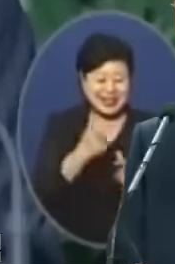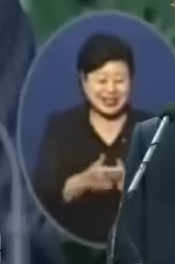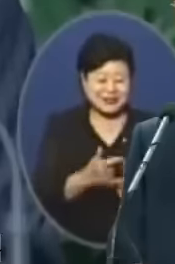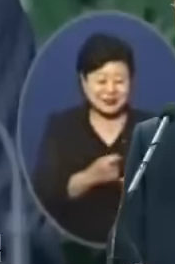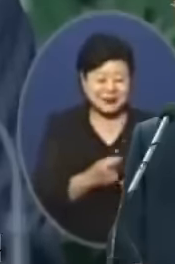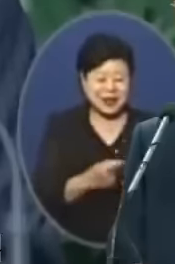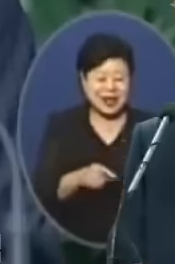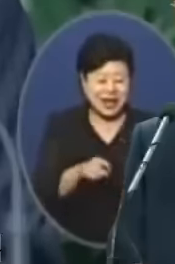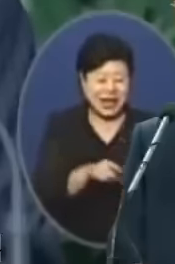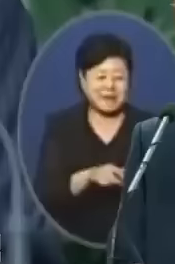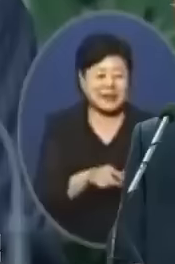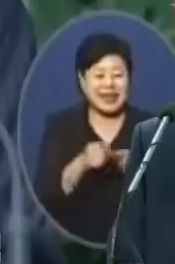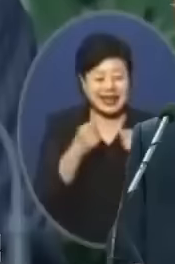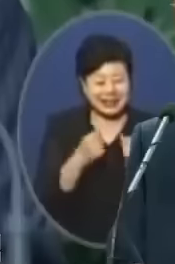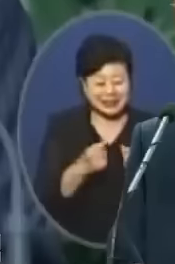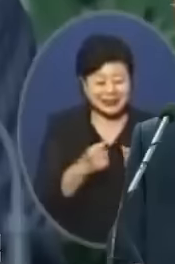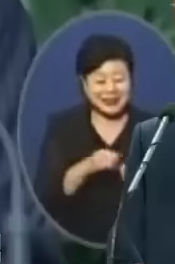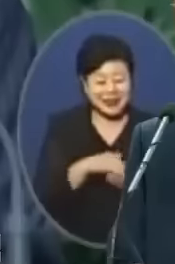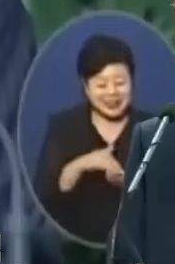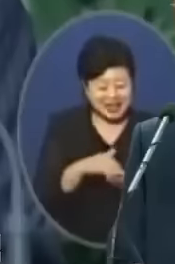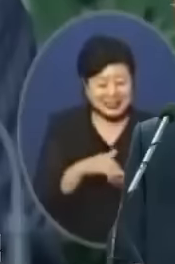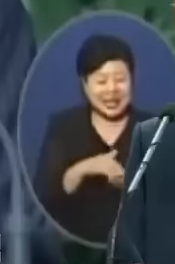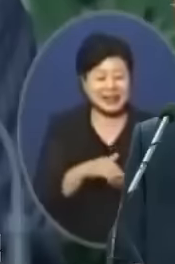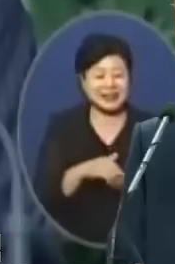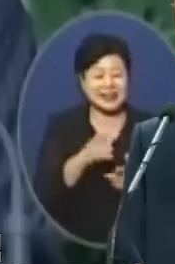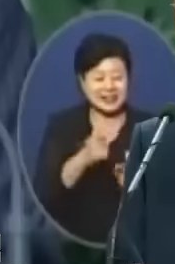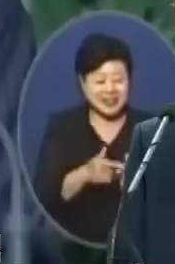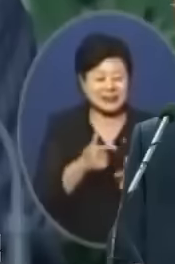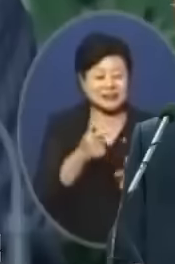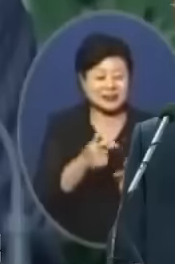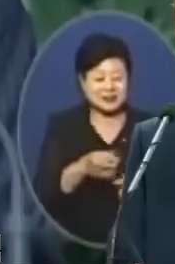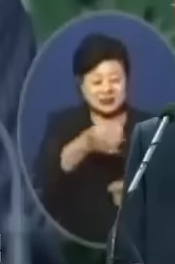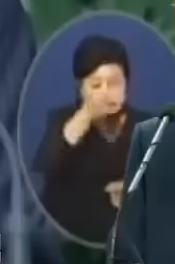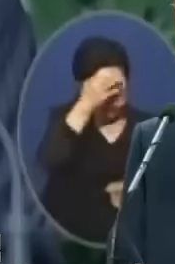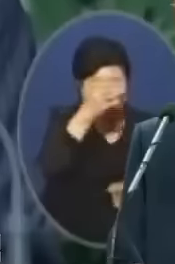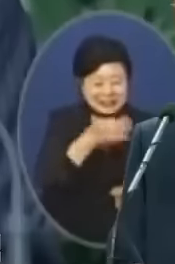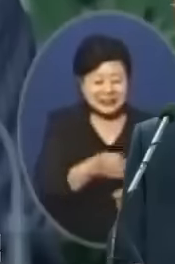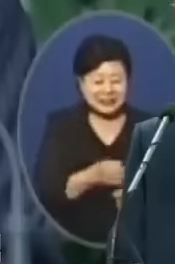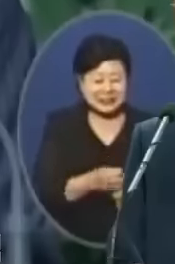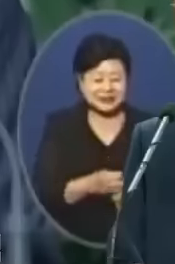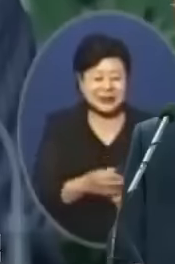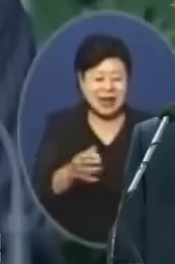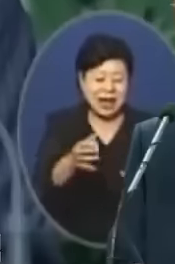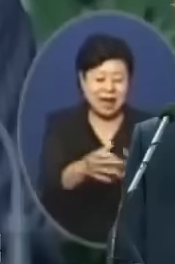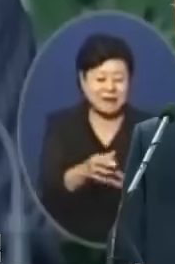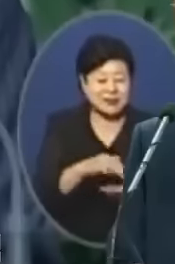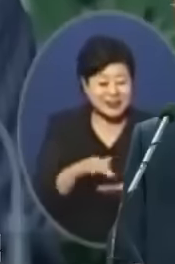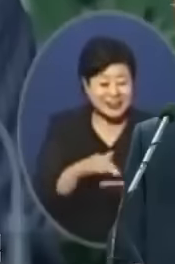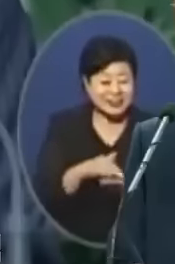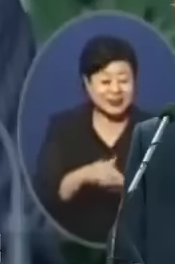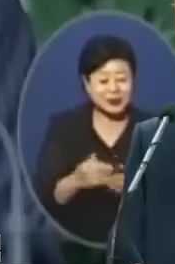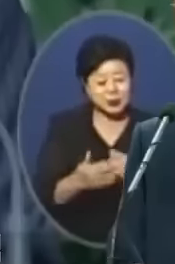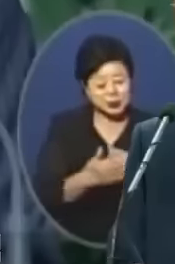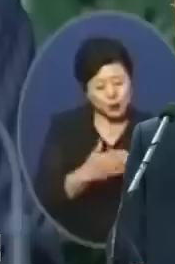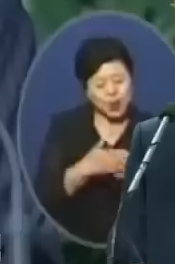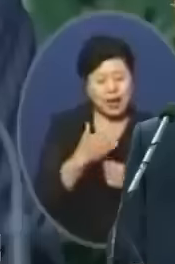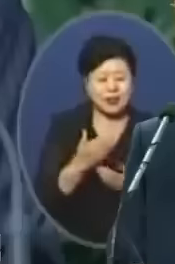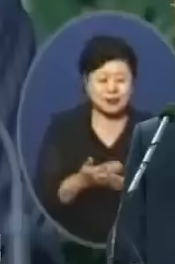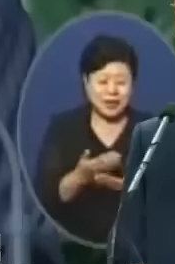저와 같이 계심으로 계산에 예수님의 실력을 넣어서 계산함으로